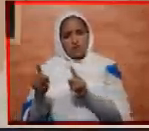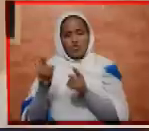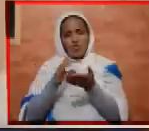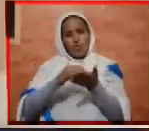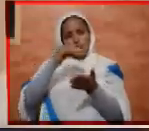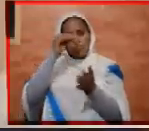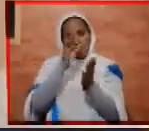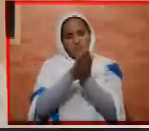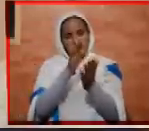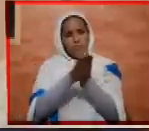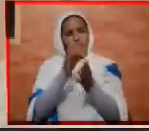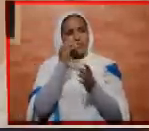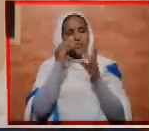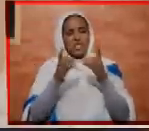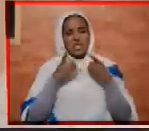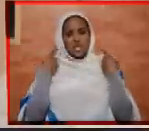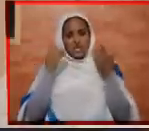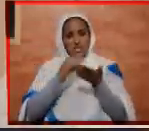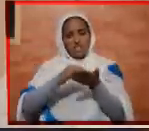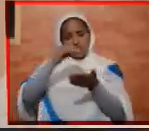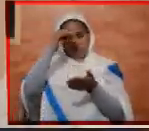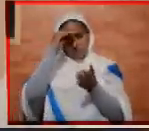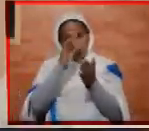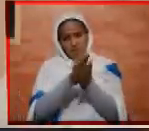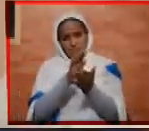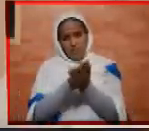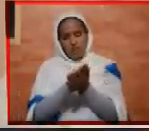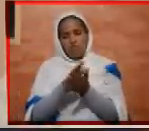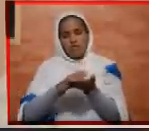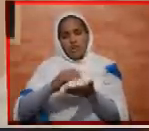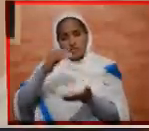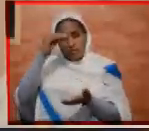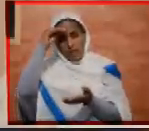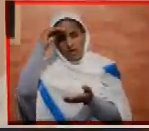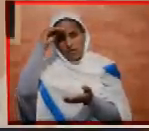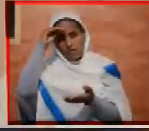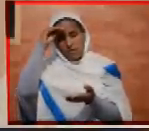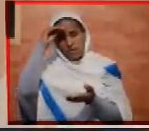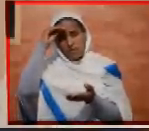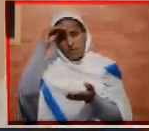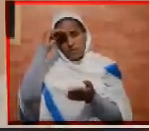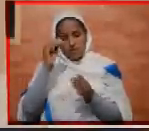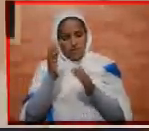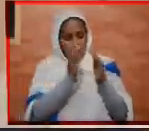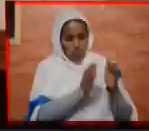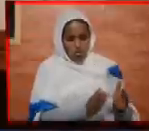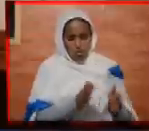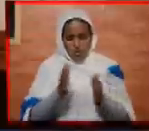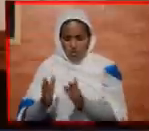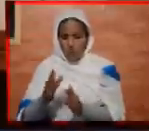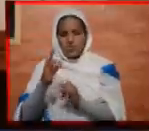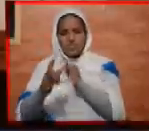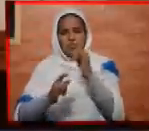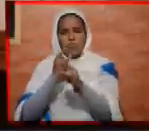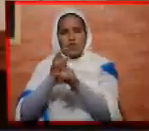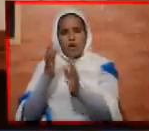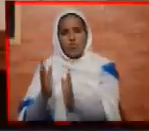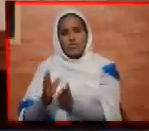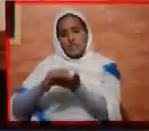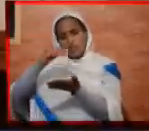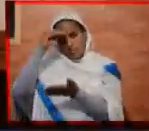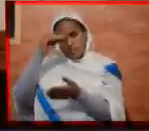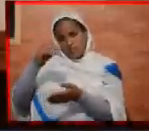ጉልበት እየሳመ ሰው እንግዳ ሲመጣ እየተቀበለ እግር እያጠበ ነው የሚያድግ በስርዓት። እና ይሄ አብሮት